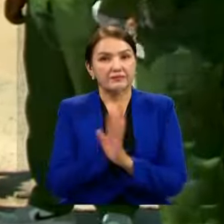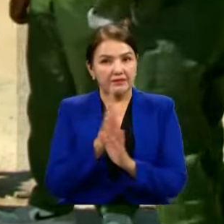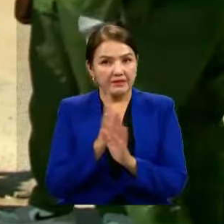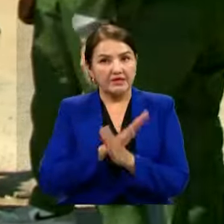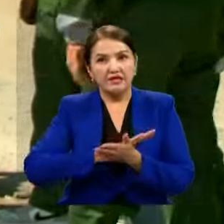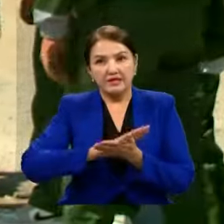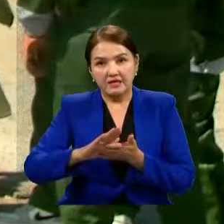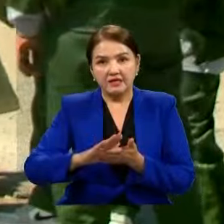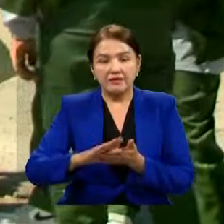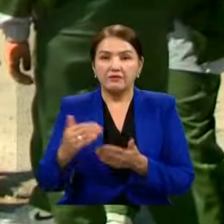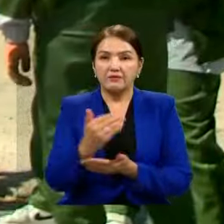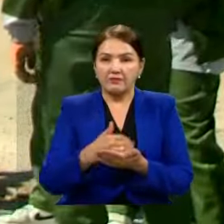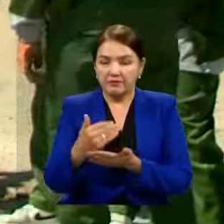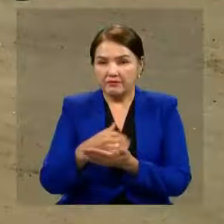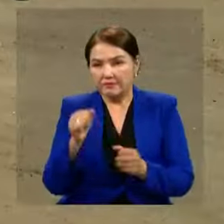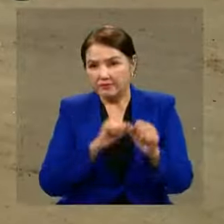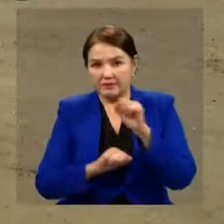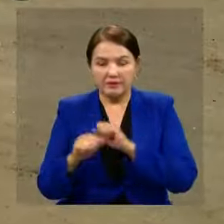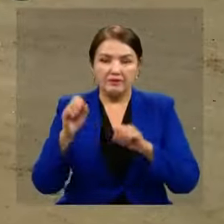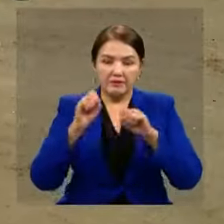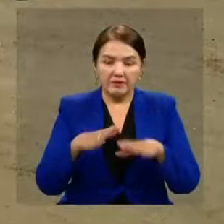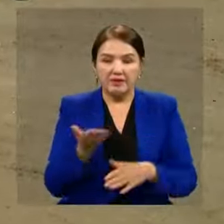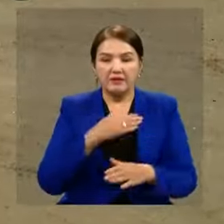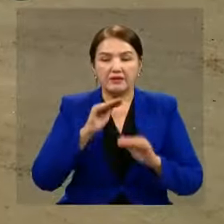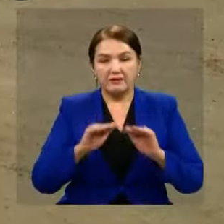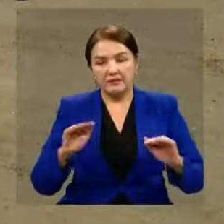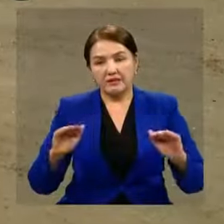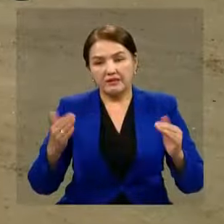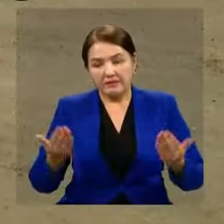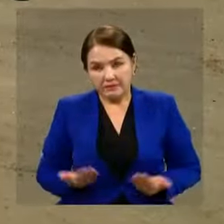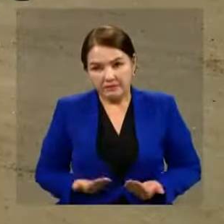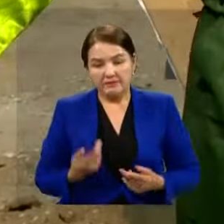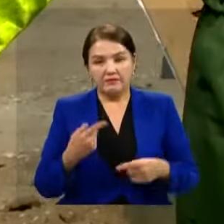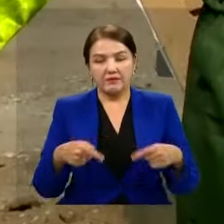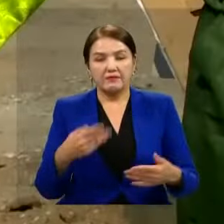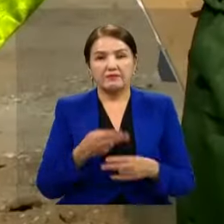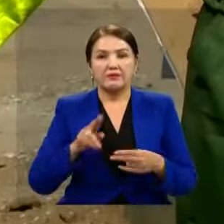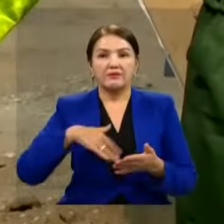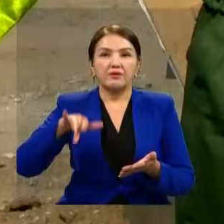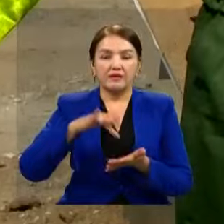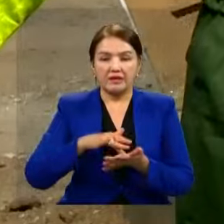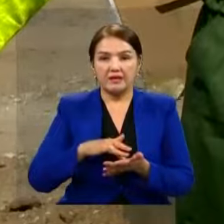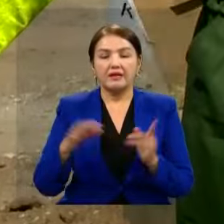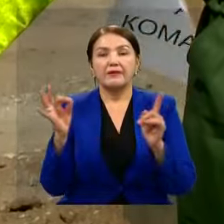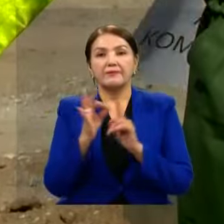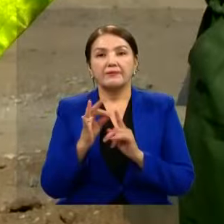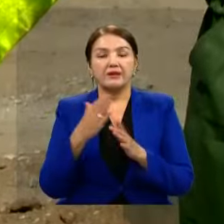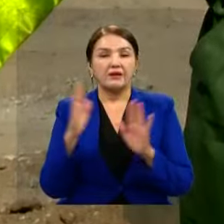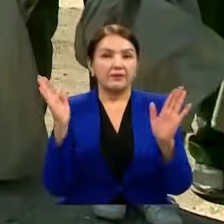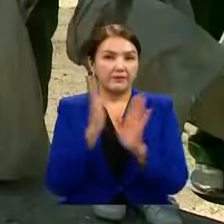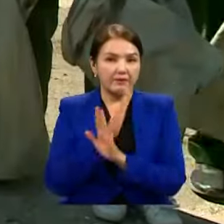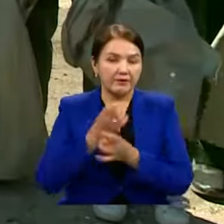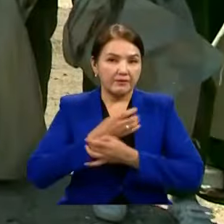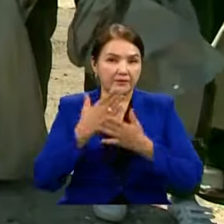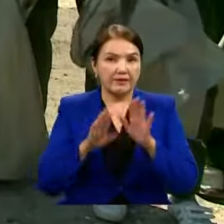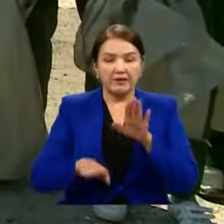природу в чистоте, убирали за собой мусор. Нашим детям жить в этом городе. Основная цель Плугина – формирование экологической культуры